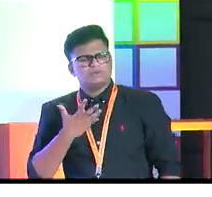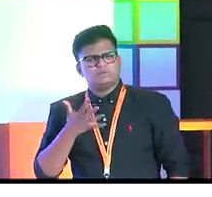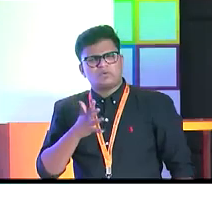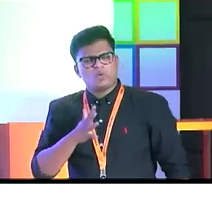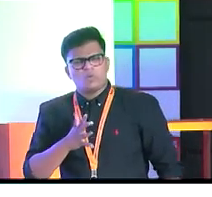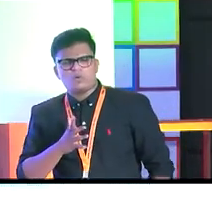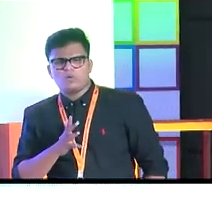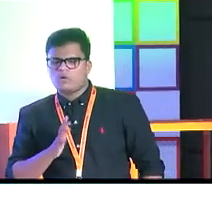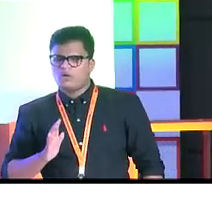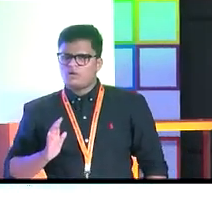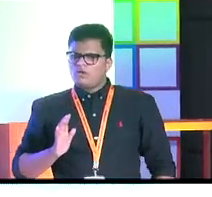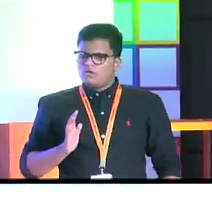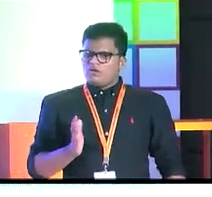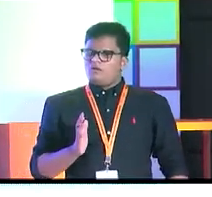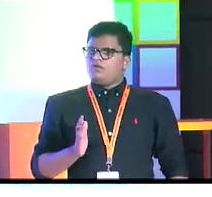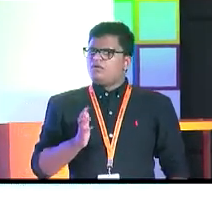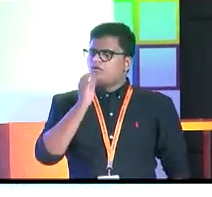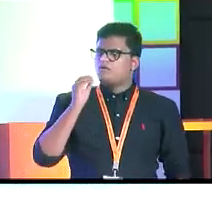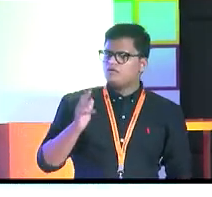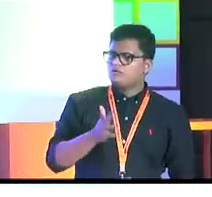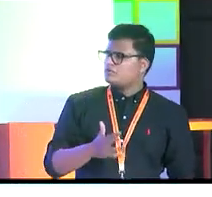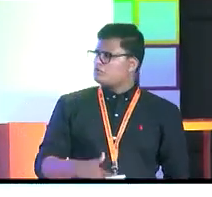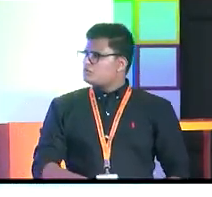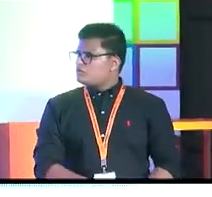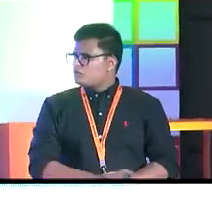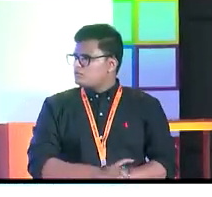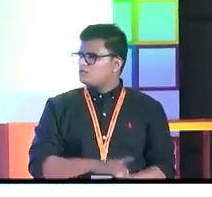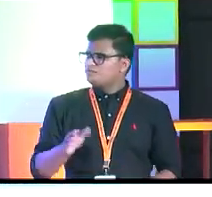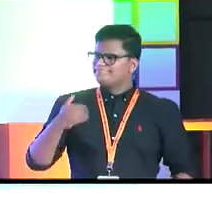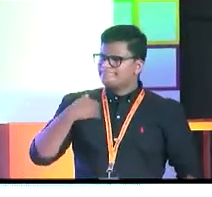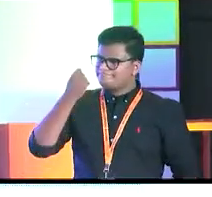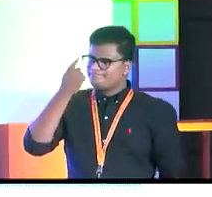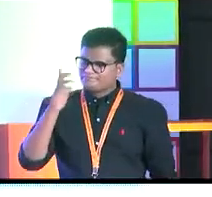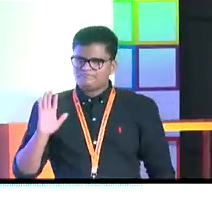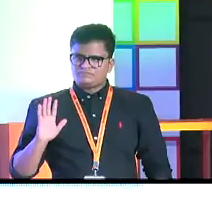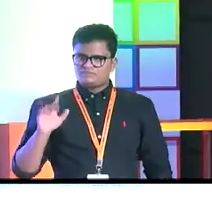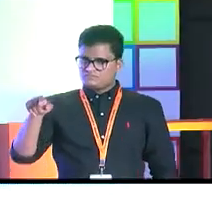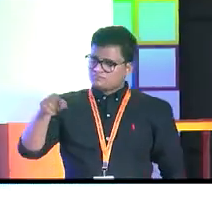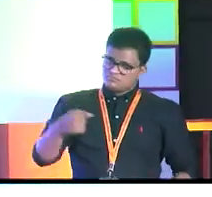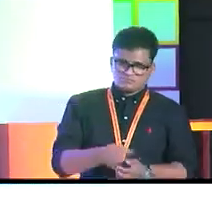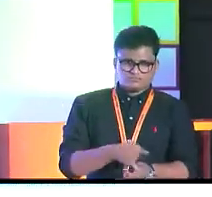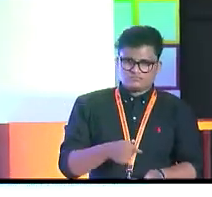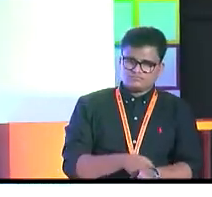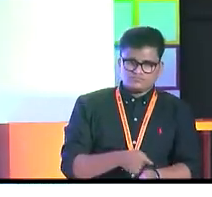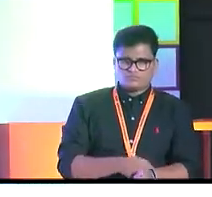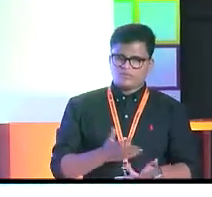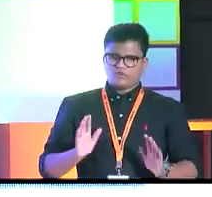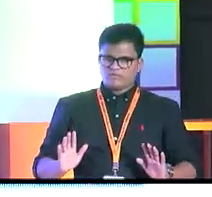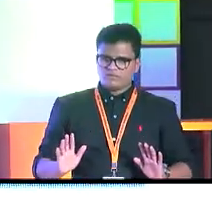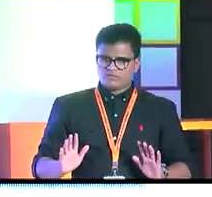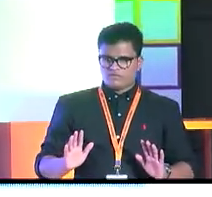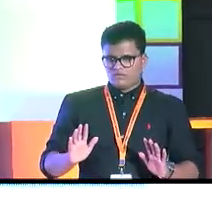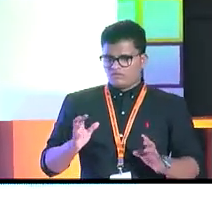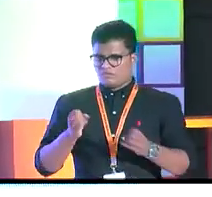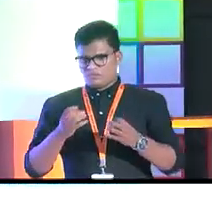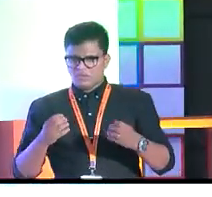आप जानते हैं कि इस देश में रिश्वत को कोई ना नहीं बोलता उस पर नेगोशिएट जरूर करता है बट ना बोलने की हिम्मत नहीं है हमें से बहुत सारे